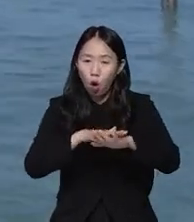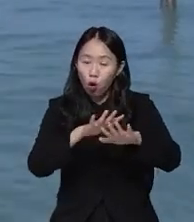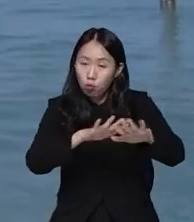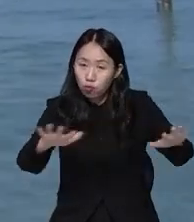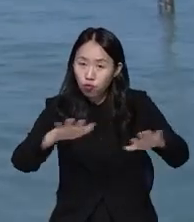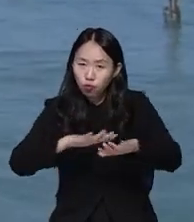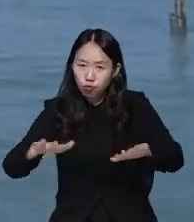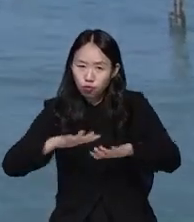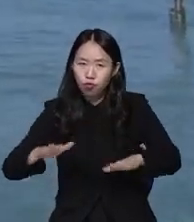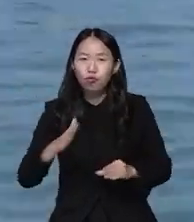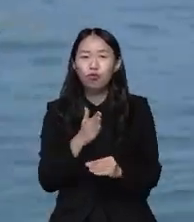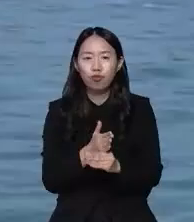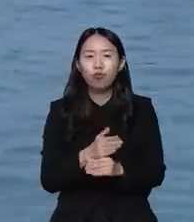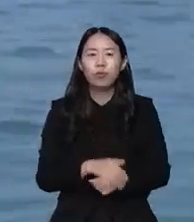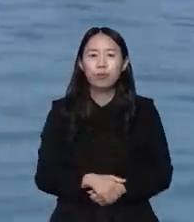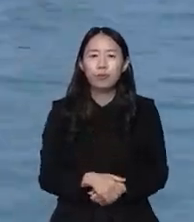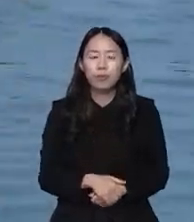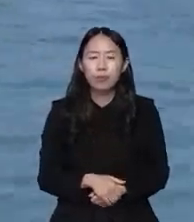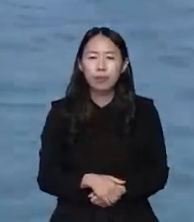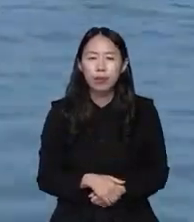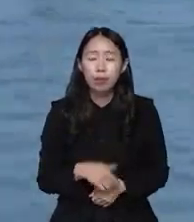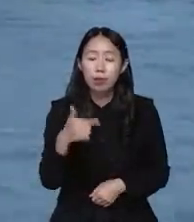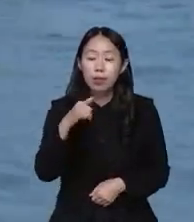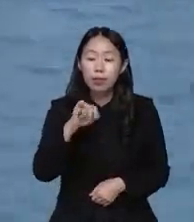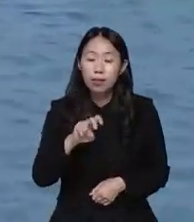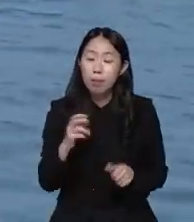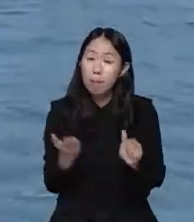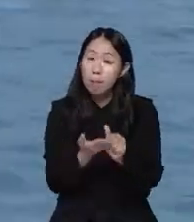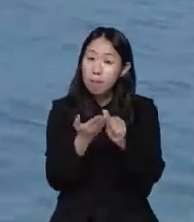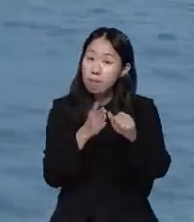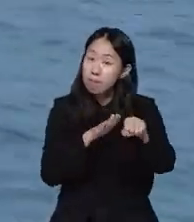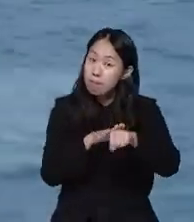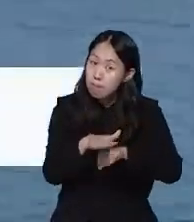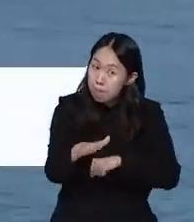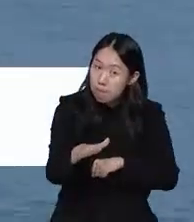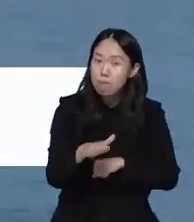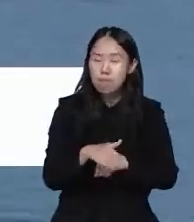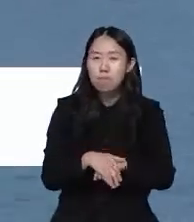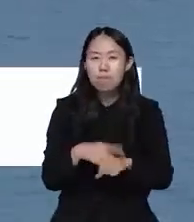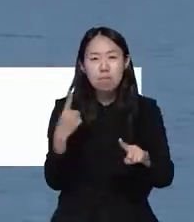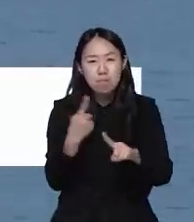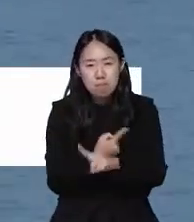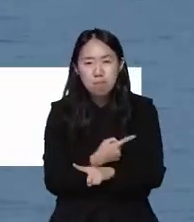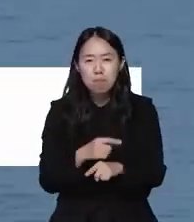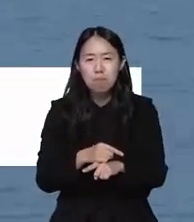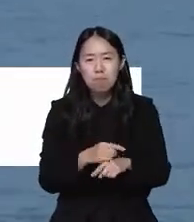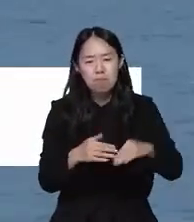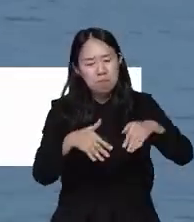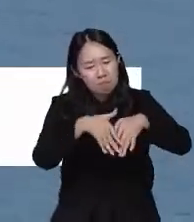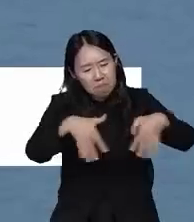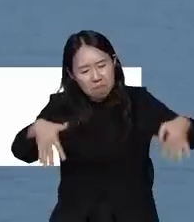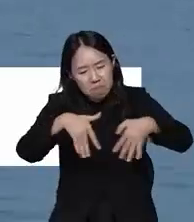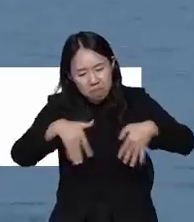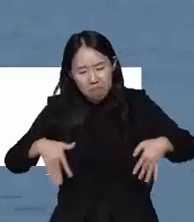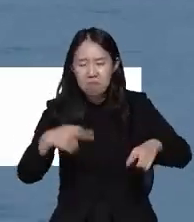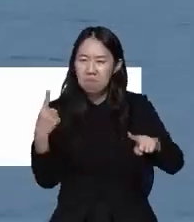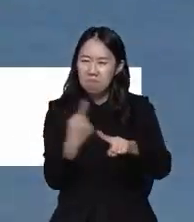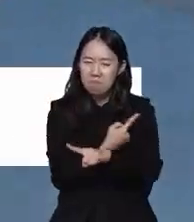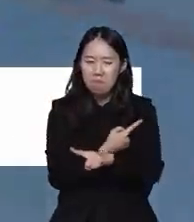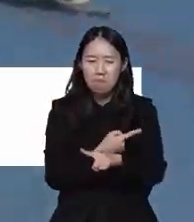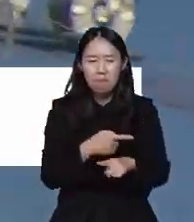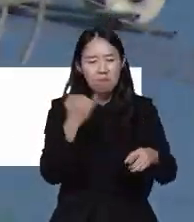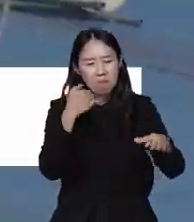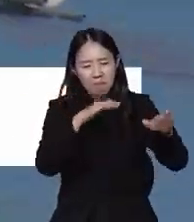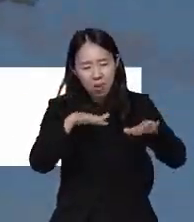본격적으로 이루어지고 있습니다. 김 양식 방법도 최근 맛과 상품성이 좋은 지주식보다는 부유식으로 바뀌고